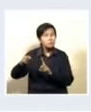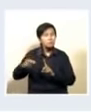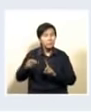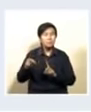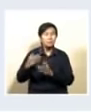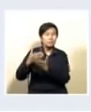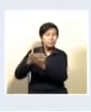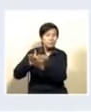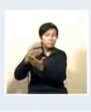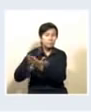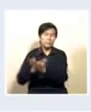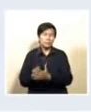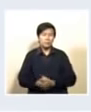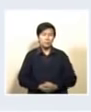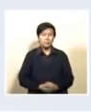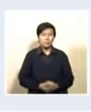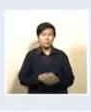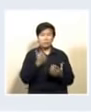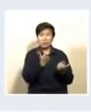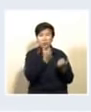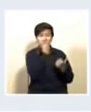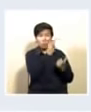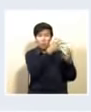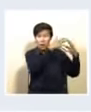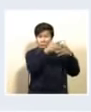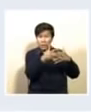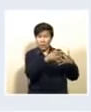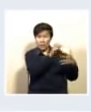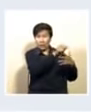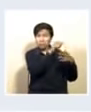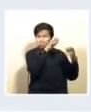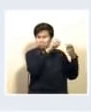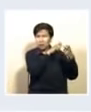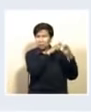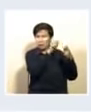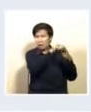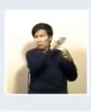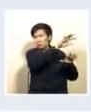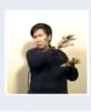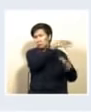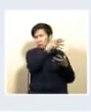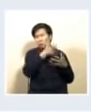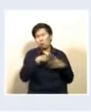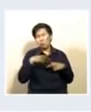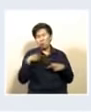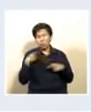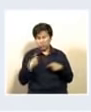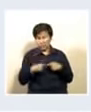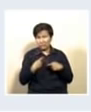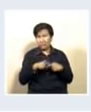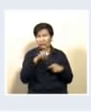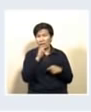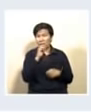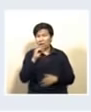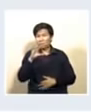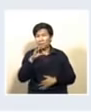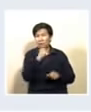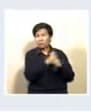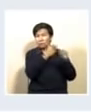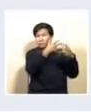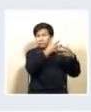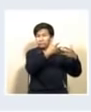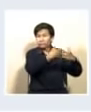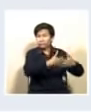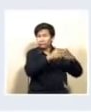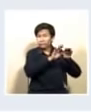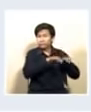ราเพื่อเราจะได้นำมาใช้ในประเทศเดือนละ 100,000 ชิ้นสิ่งเหล่านี้คือสิ่งที่ในภาวะปก